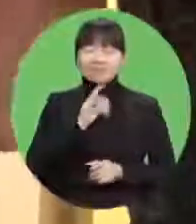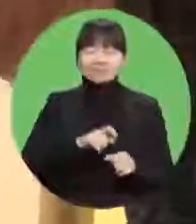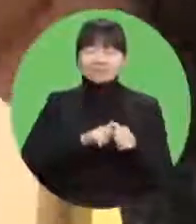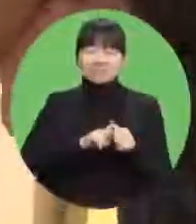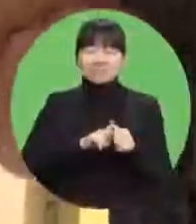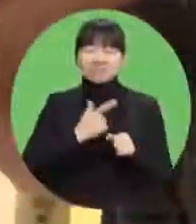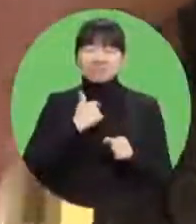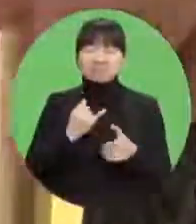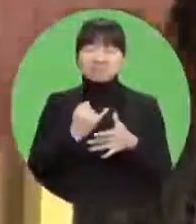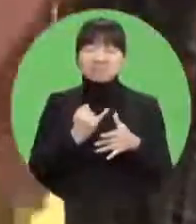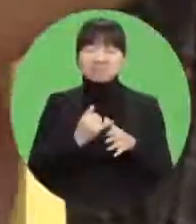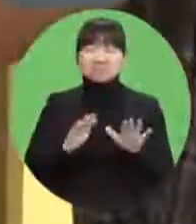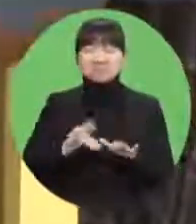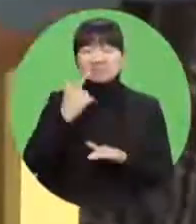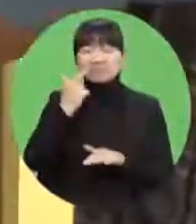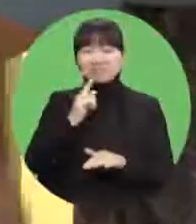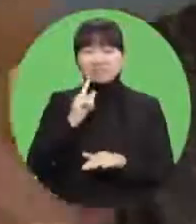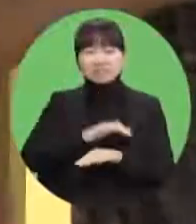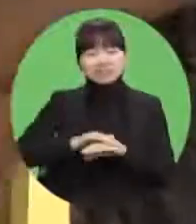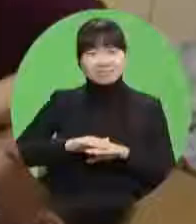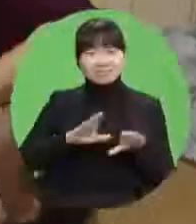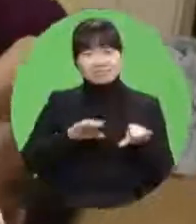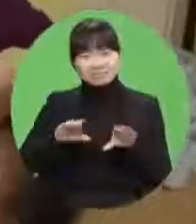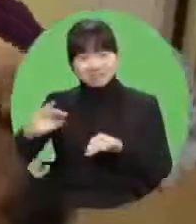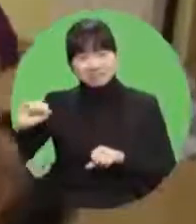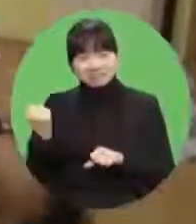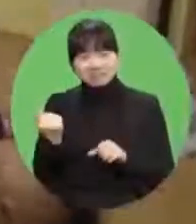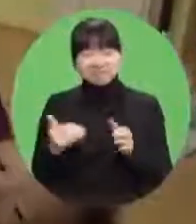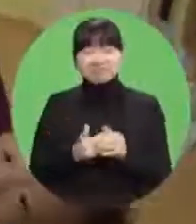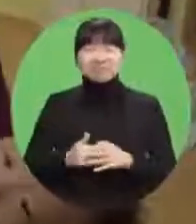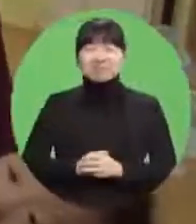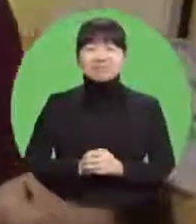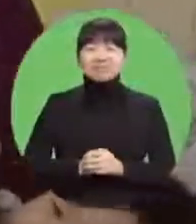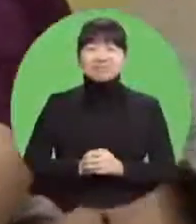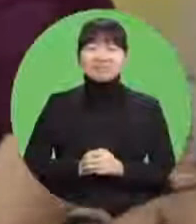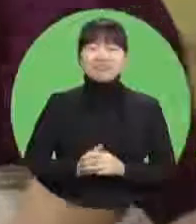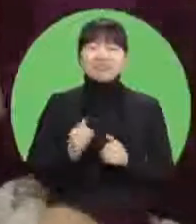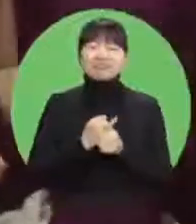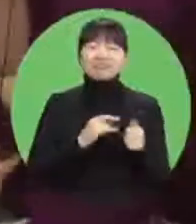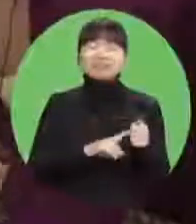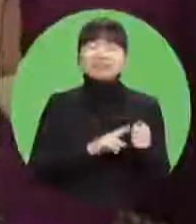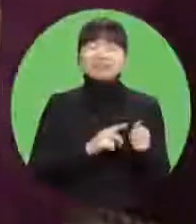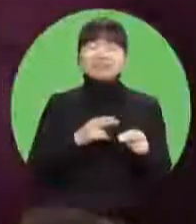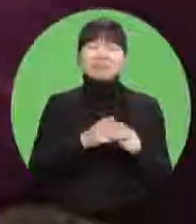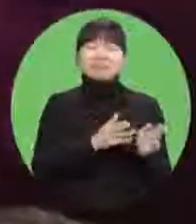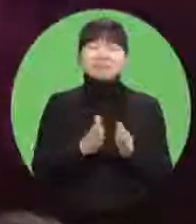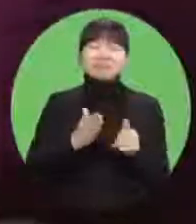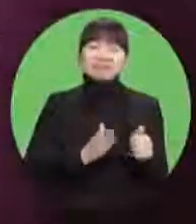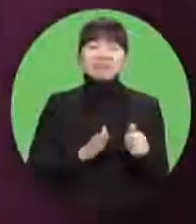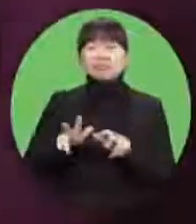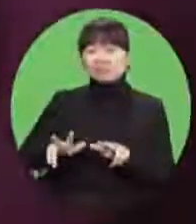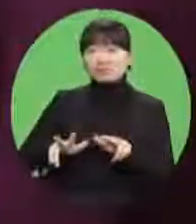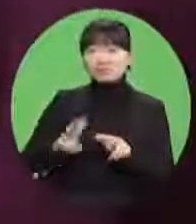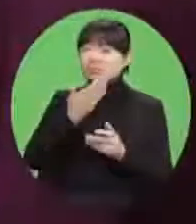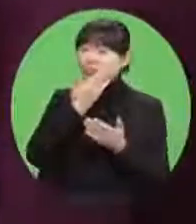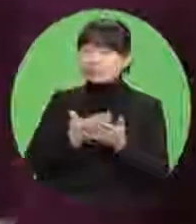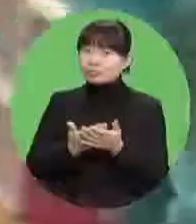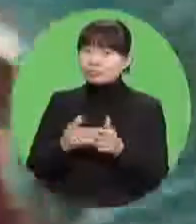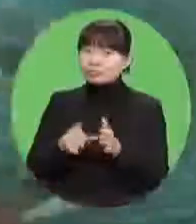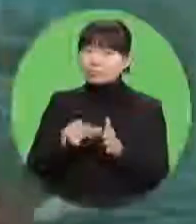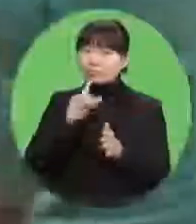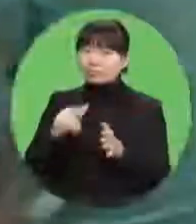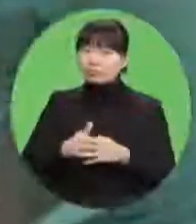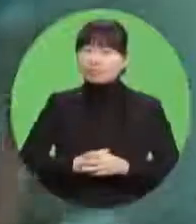소비, 오늘은 아빠 말이 참 잘 됐습니다. 여보, 상식 펴주세요. 자, 여기가 굉장히 중요해요.